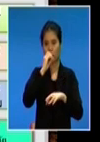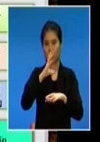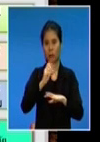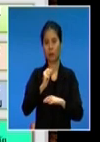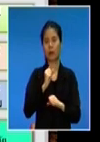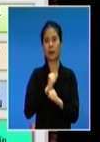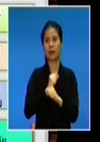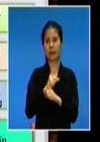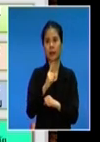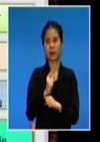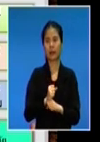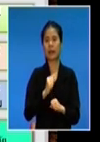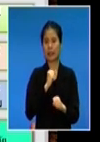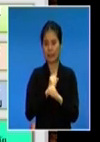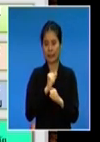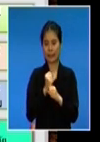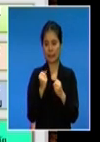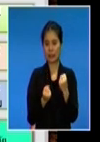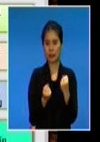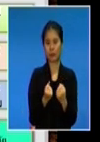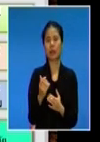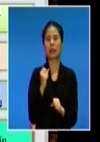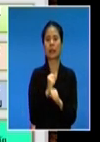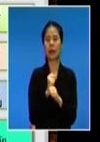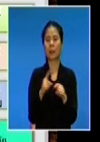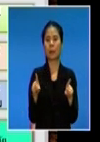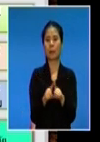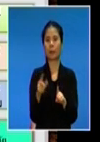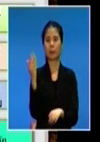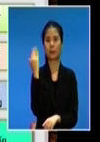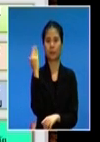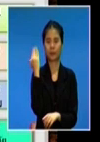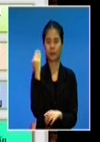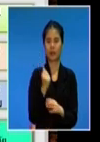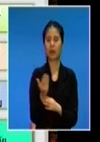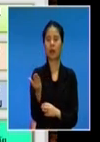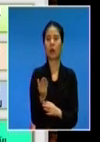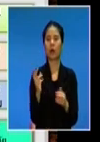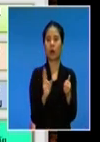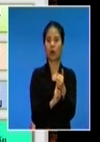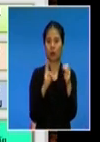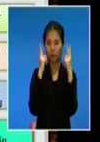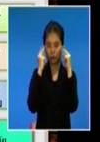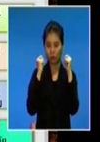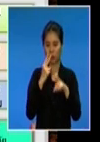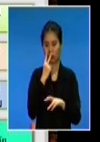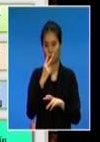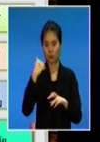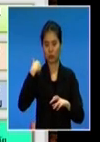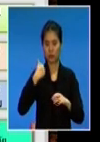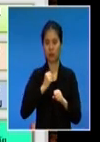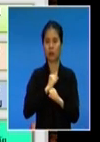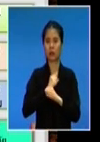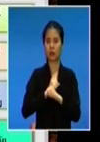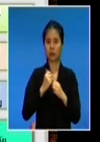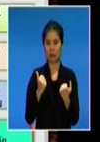ให้หักแบบหักด้ามพระด้วยเขาก็คือทำแบบเดิมที่ผมเคยทำเลยก็คือว่าเอารองนายกมาดูแต่ว่าขณะนี้เนี่ยเขาวางรองน